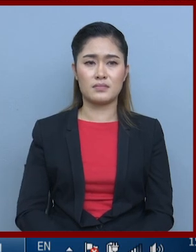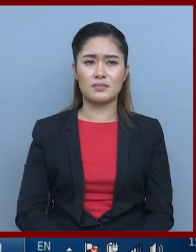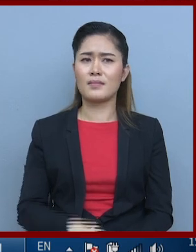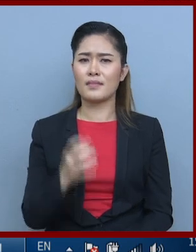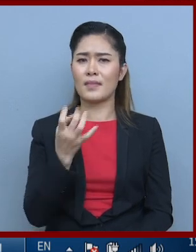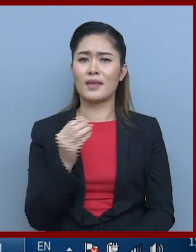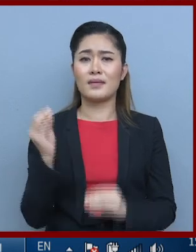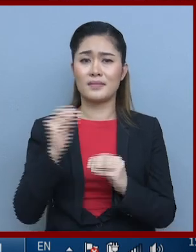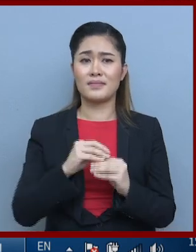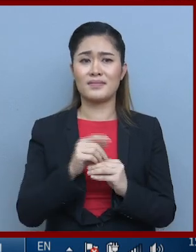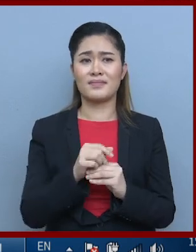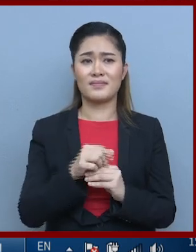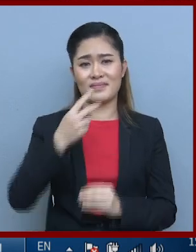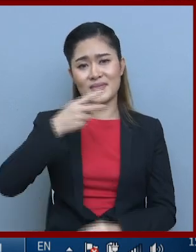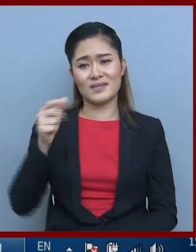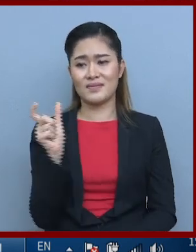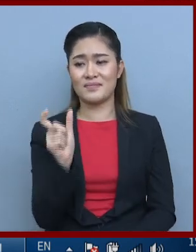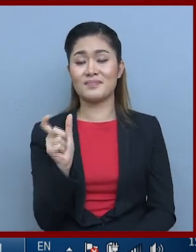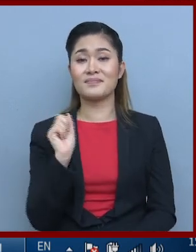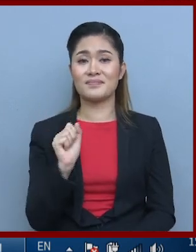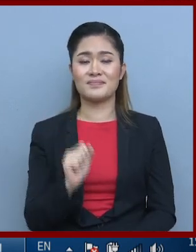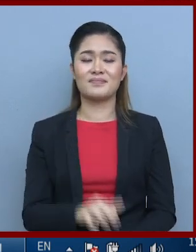อะไรอีก Take Calabel